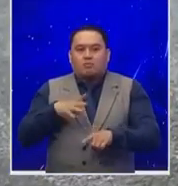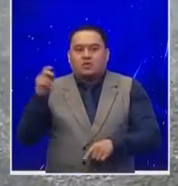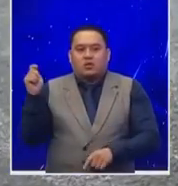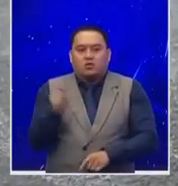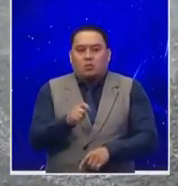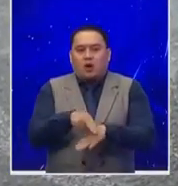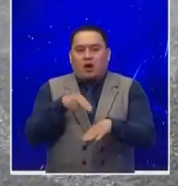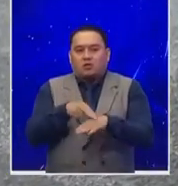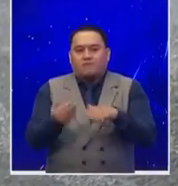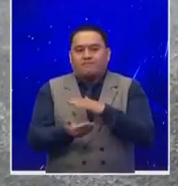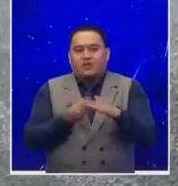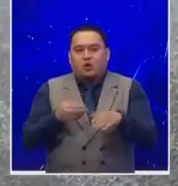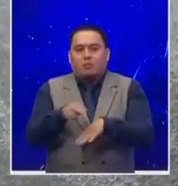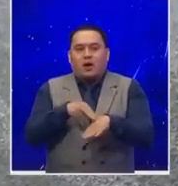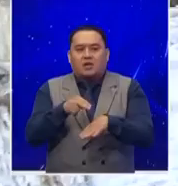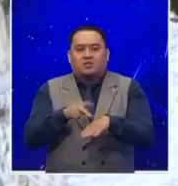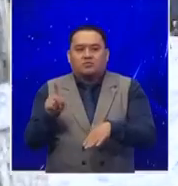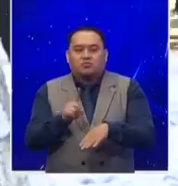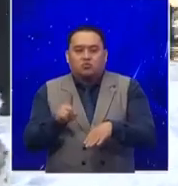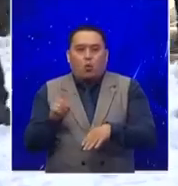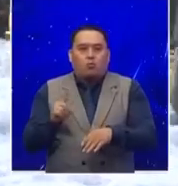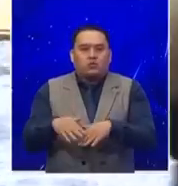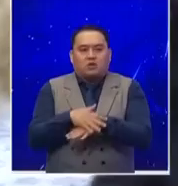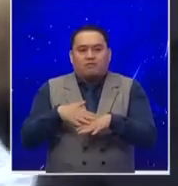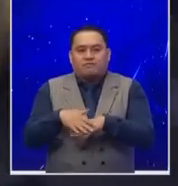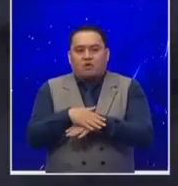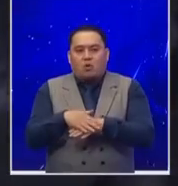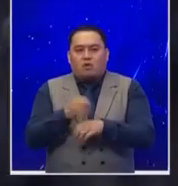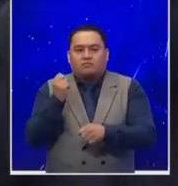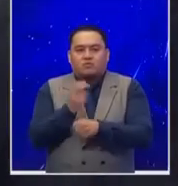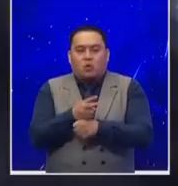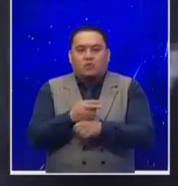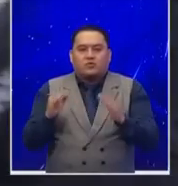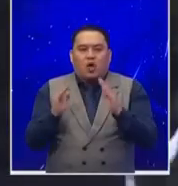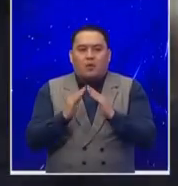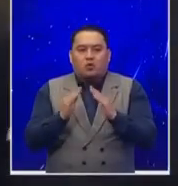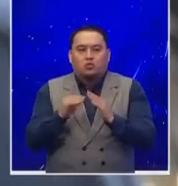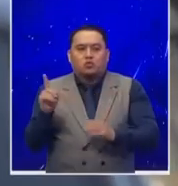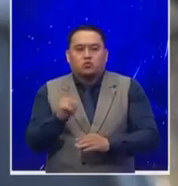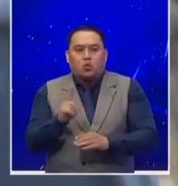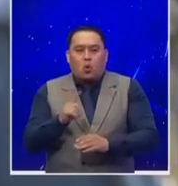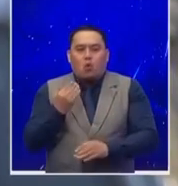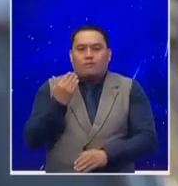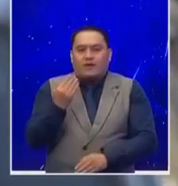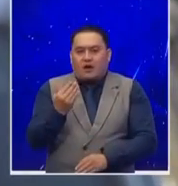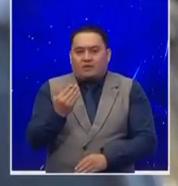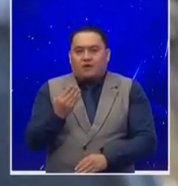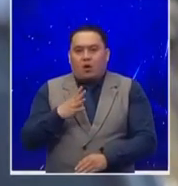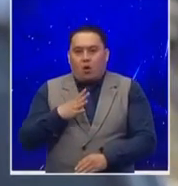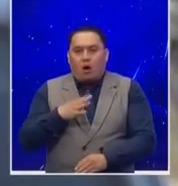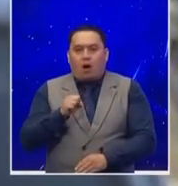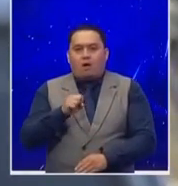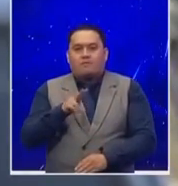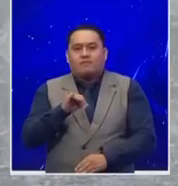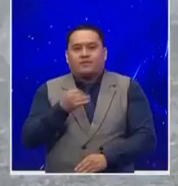проходивший патрульный вызвал наряд полиции, вследствие чего толпу фанатов отправили по домам. Напомним, Абдыкадыр Наурызбек, он же